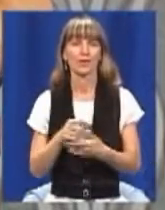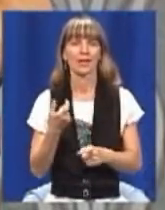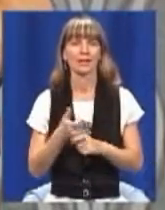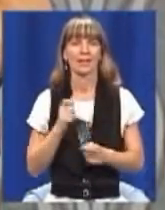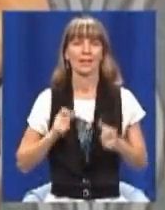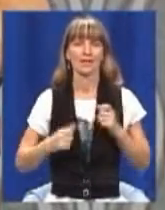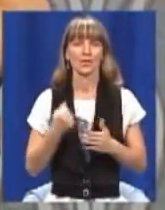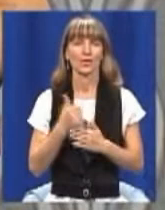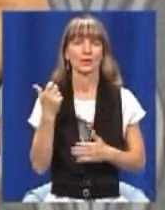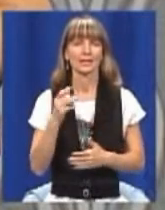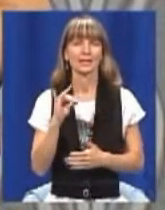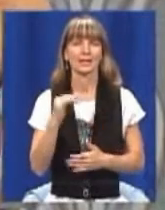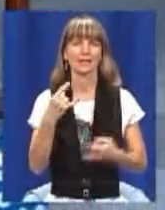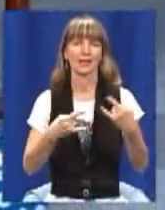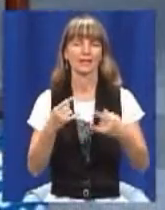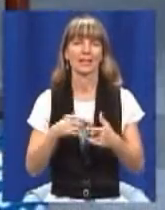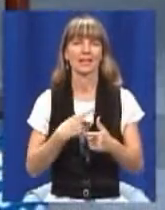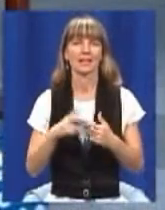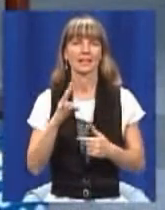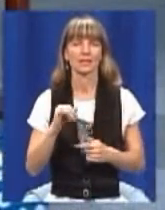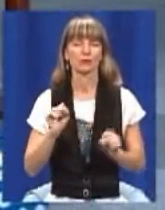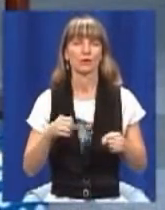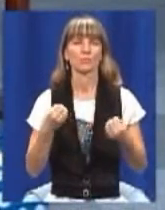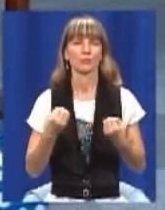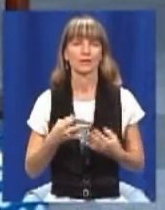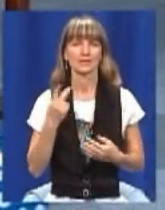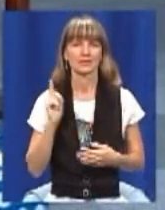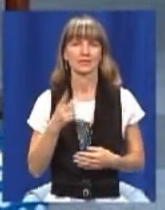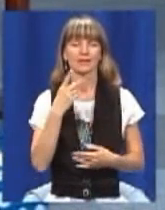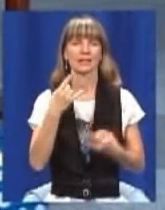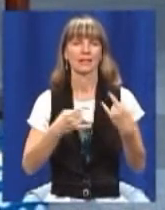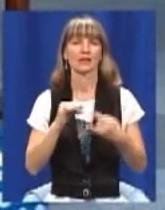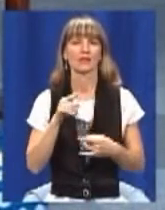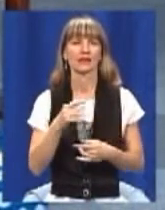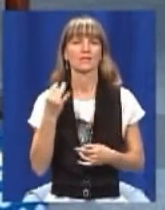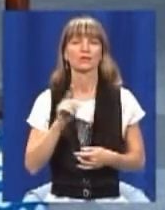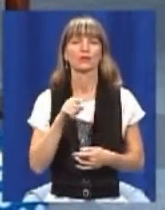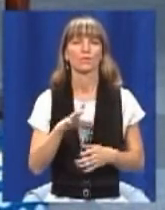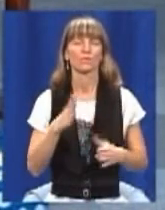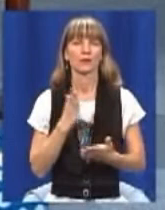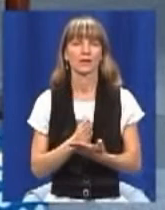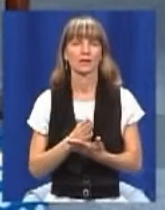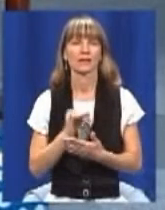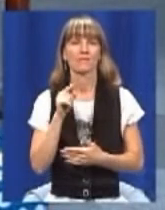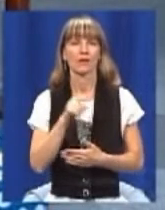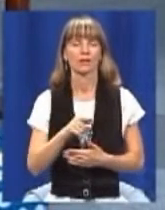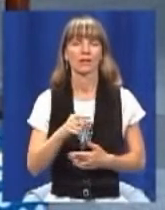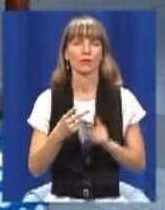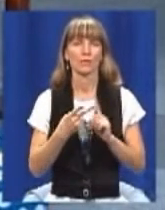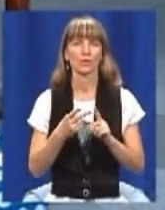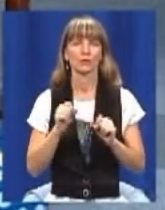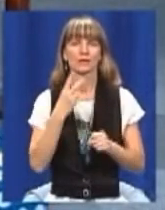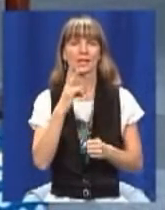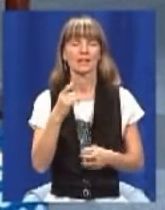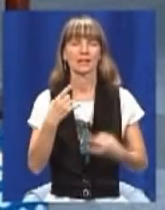ревнощі до господаря до телевізора чи ні, тому що вона може просто дійсно дивитися телевізор, і їй цікаво, що там відбувається. Вона, по-друге, може дивитися